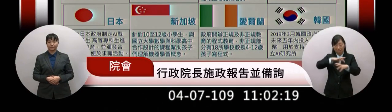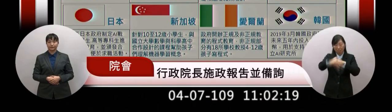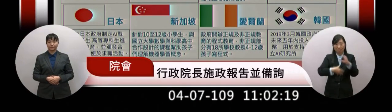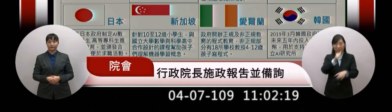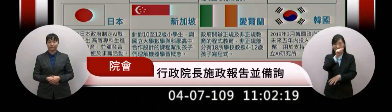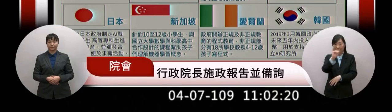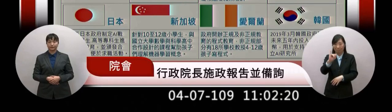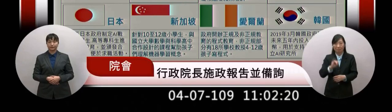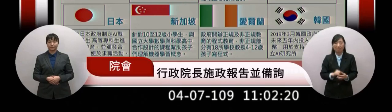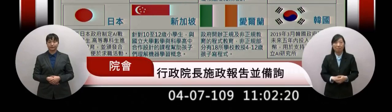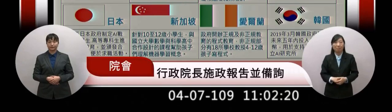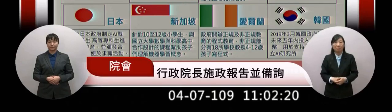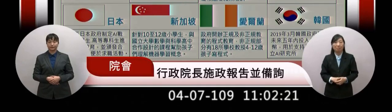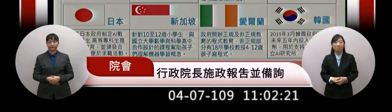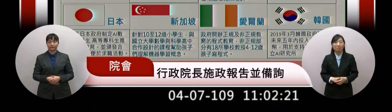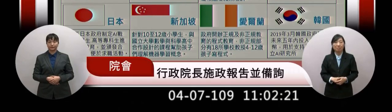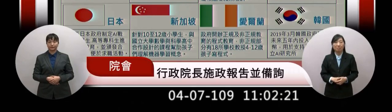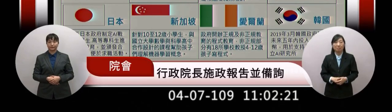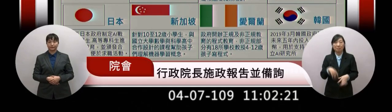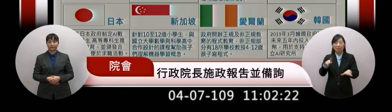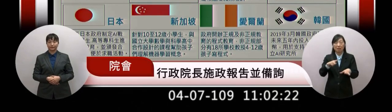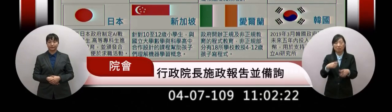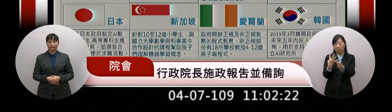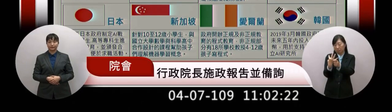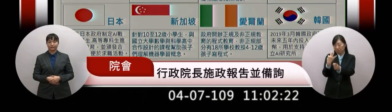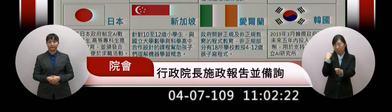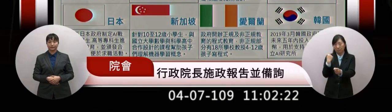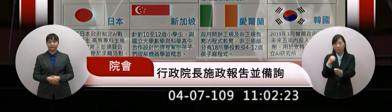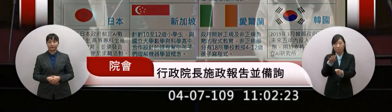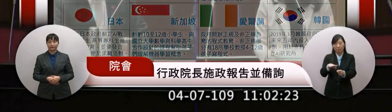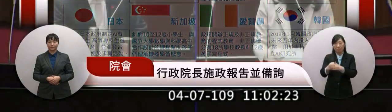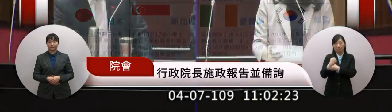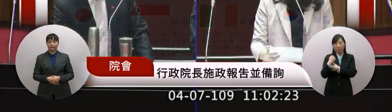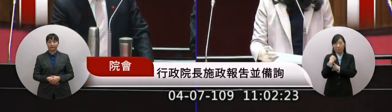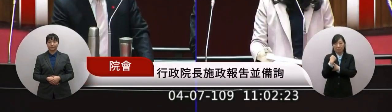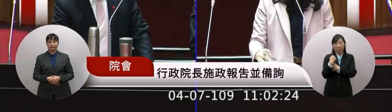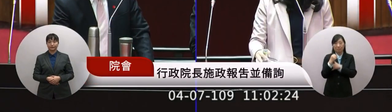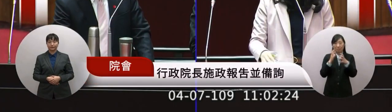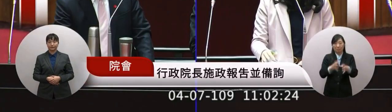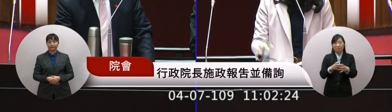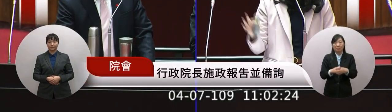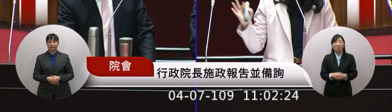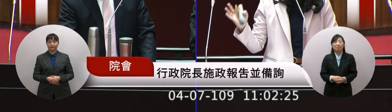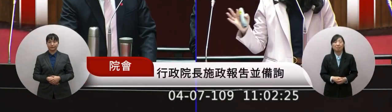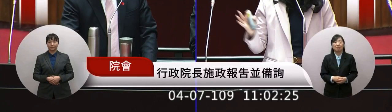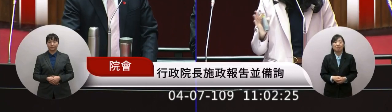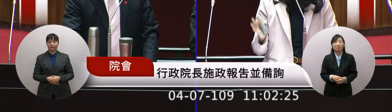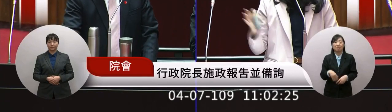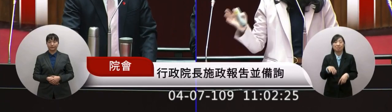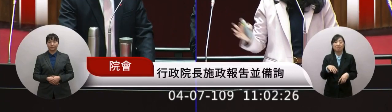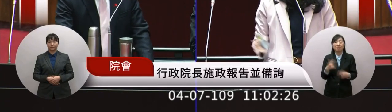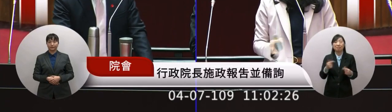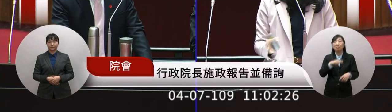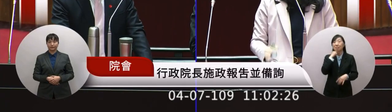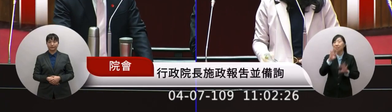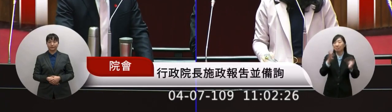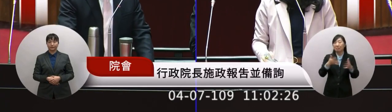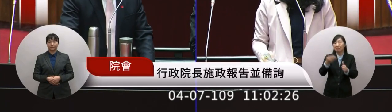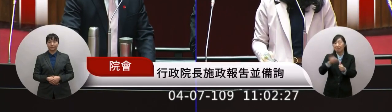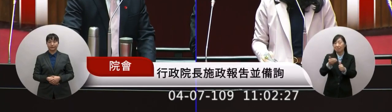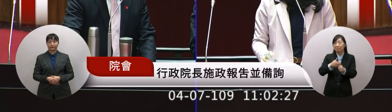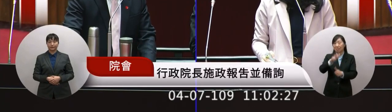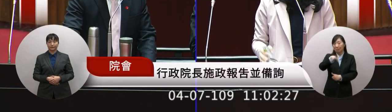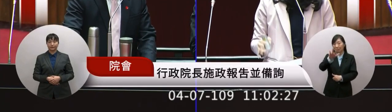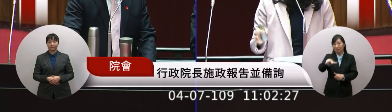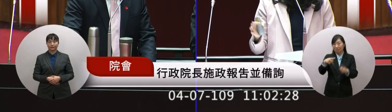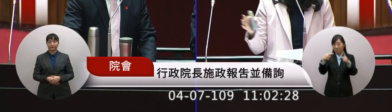AI 的这个部分呢，都已经开始在好几年前都开始在努力的扎根哦。那 包含说我们可以看到英国培养了8000名的资